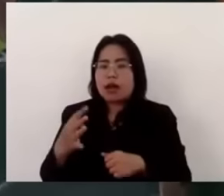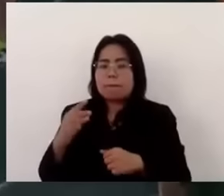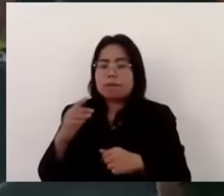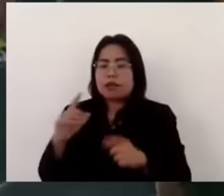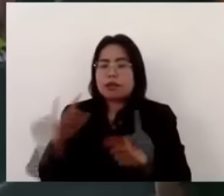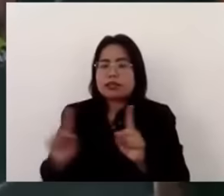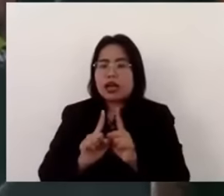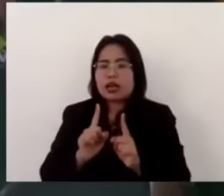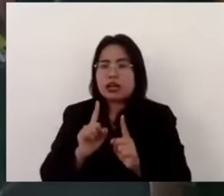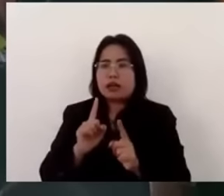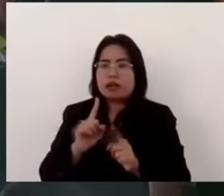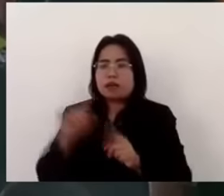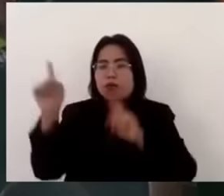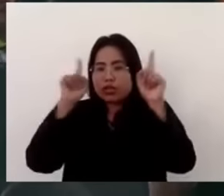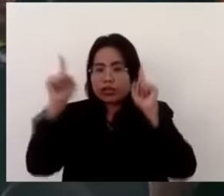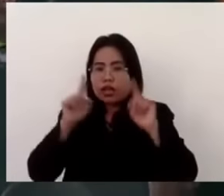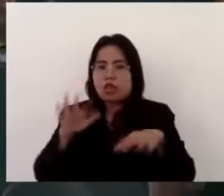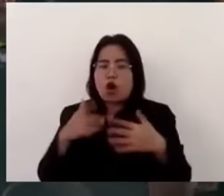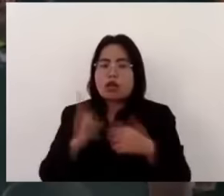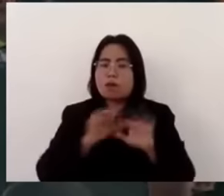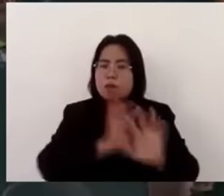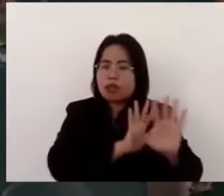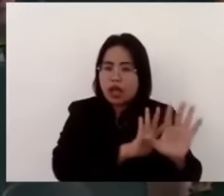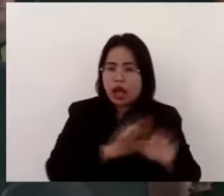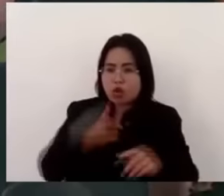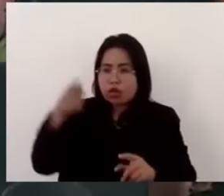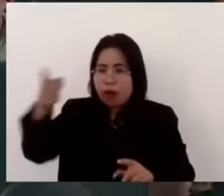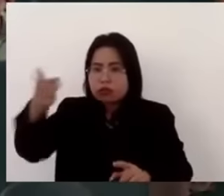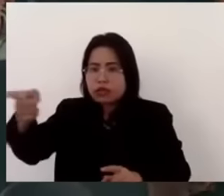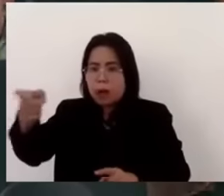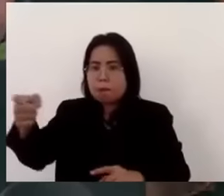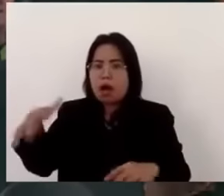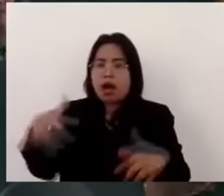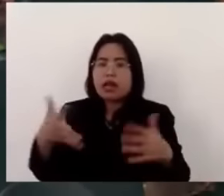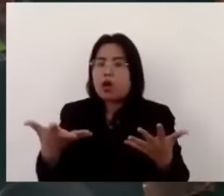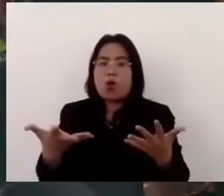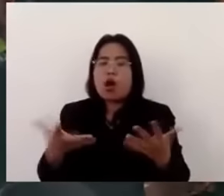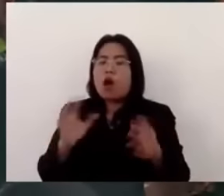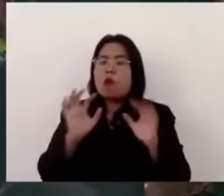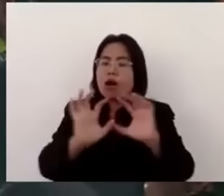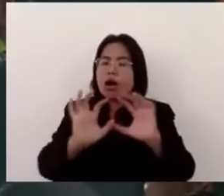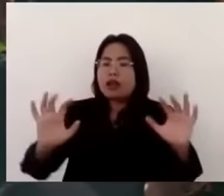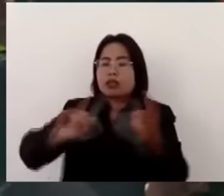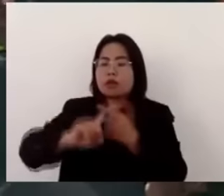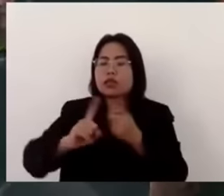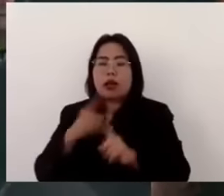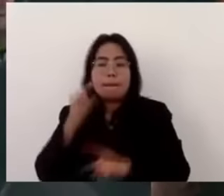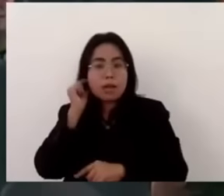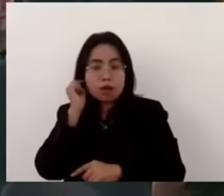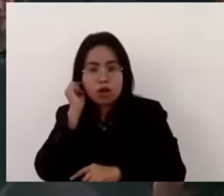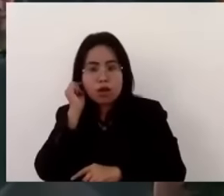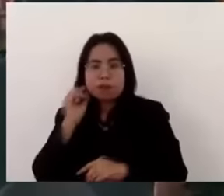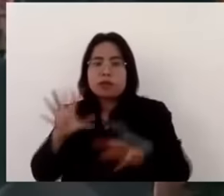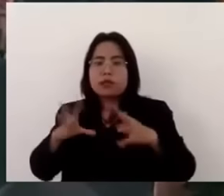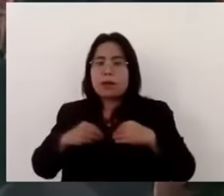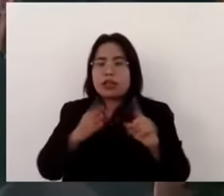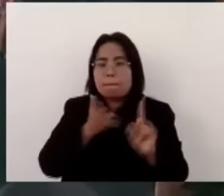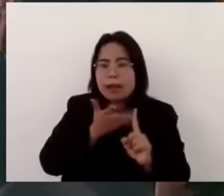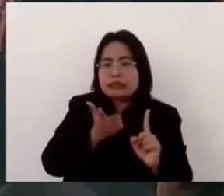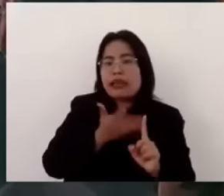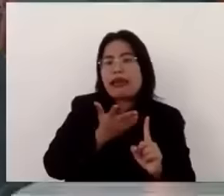beberapa parpol itu dikriminalisasi diancam kemudian bahkan banyak banget teman-teman perempuan yang mendapatkan pelecehan